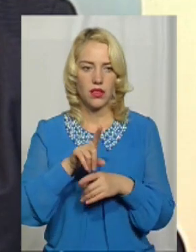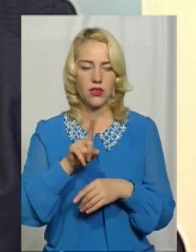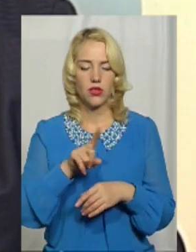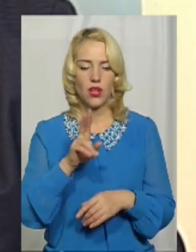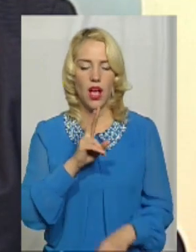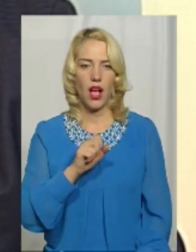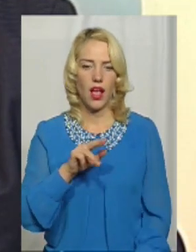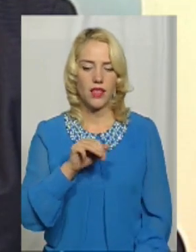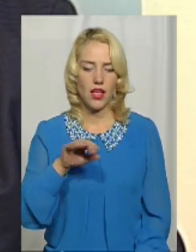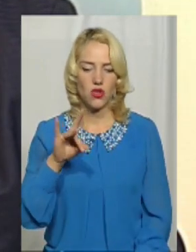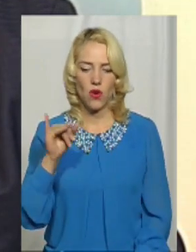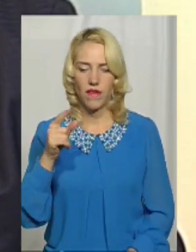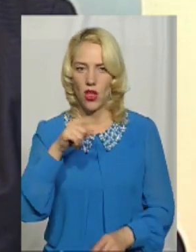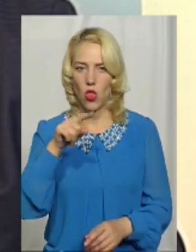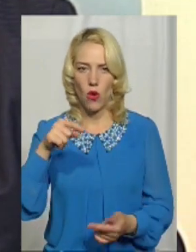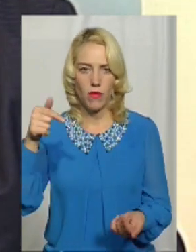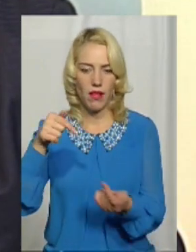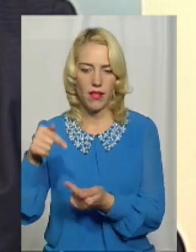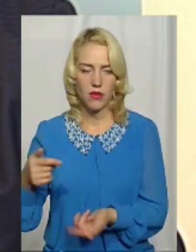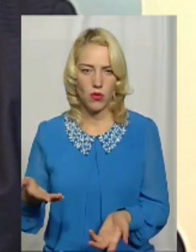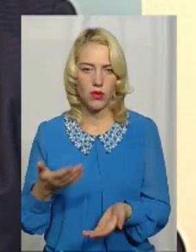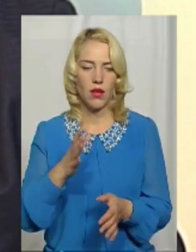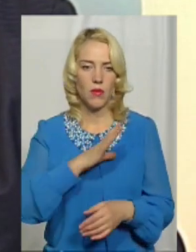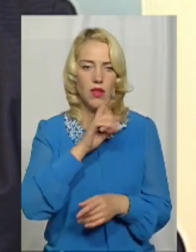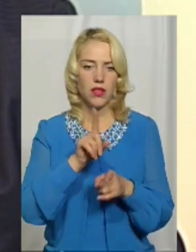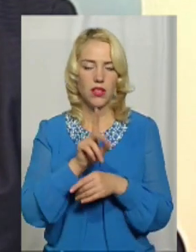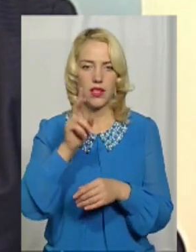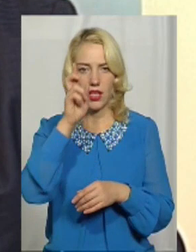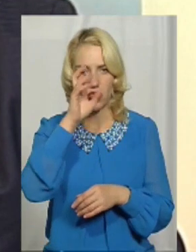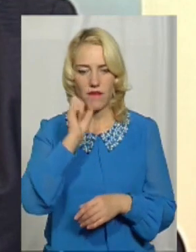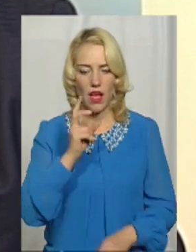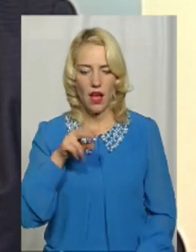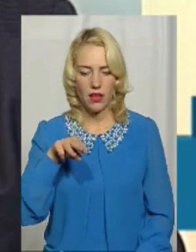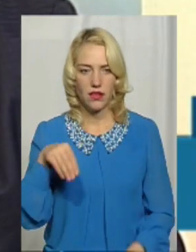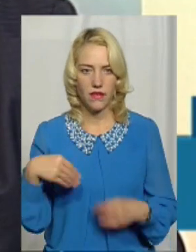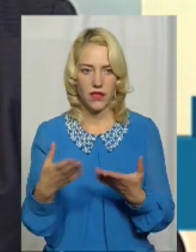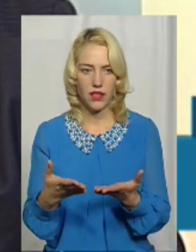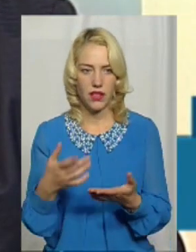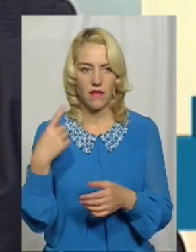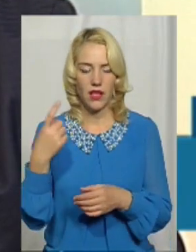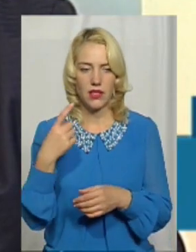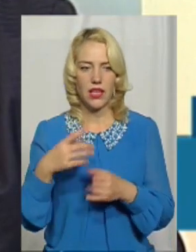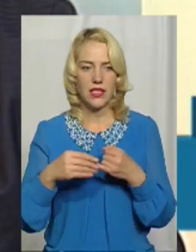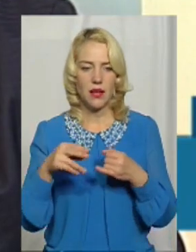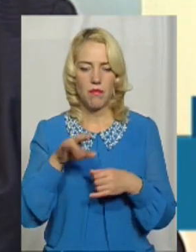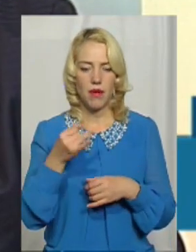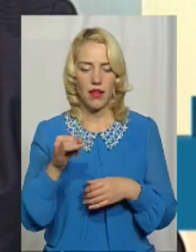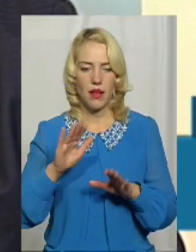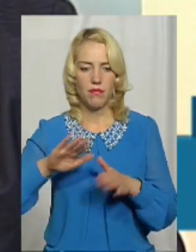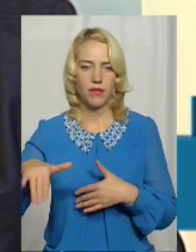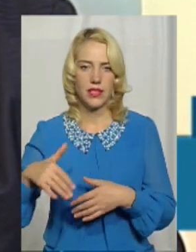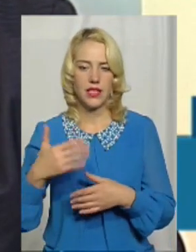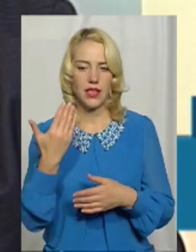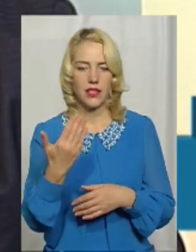і кадастрові номери не сходяться, буває так, що державний акт, виданий власниці земельного паю після її